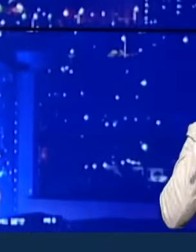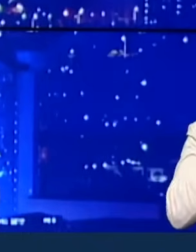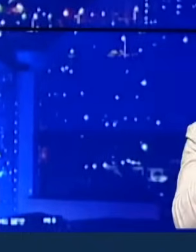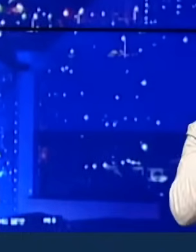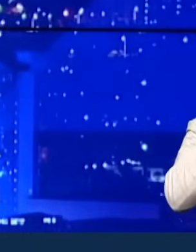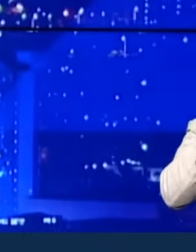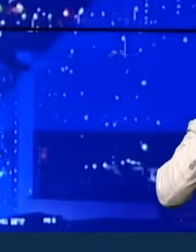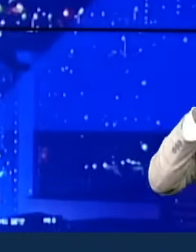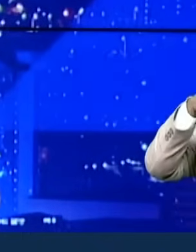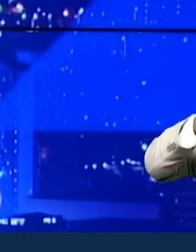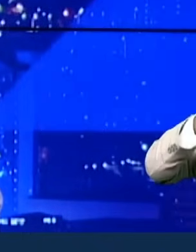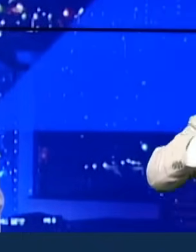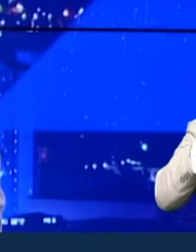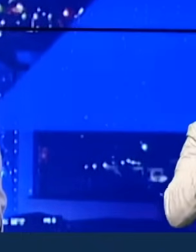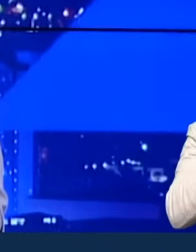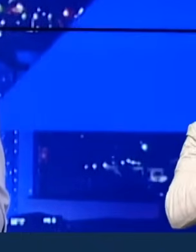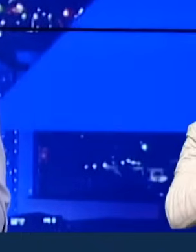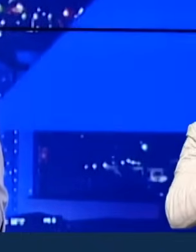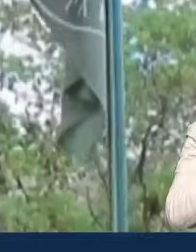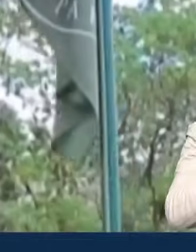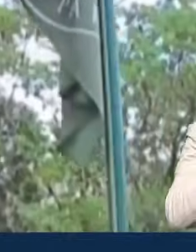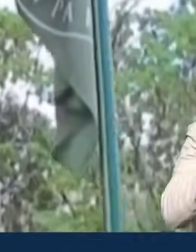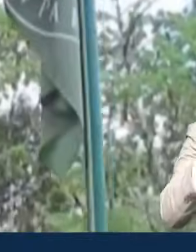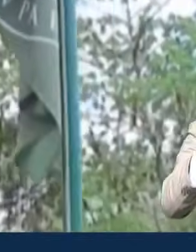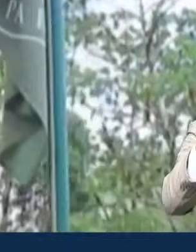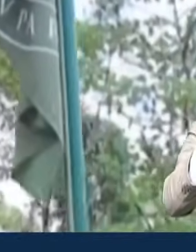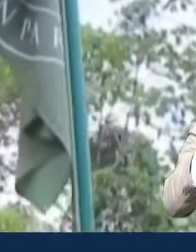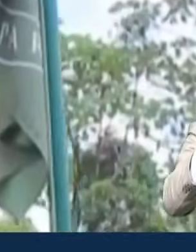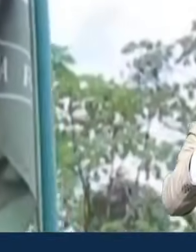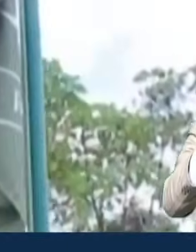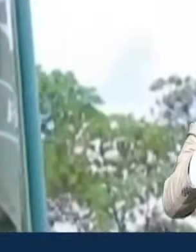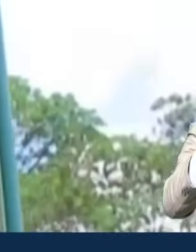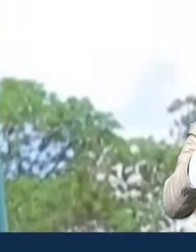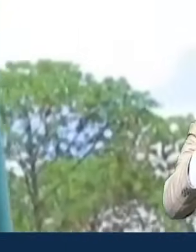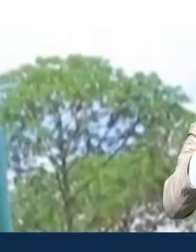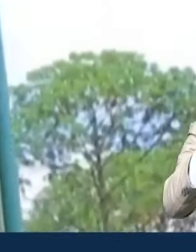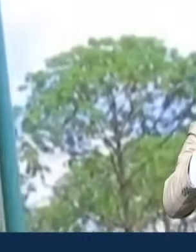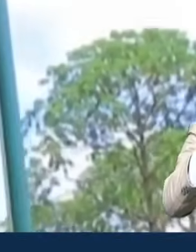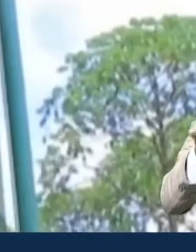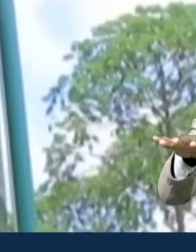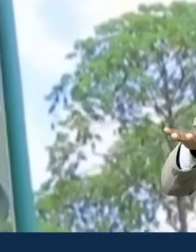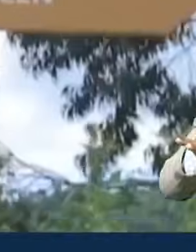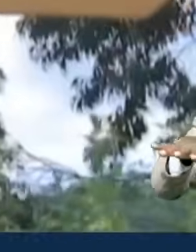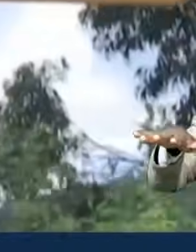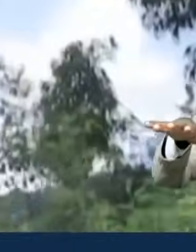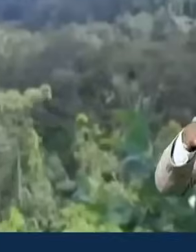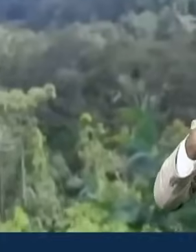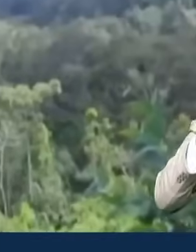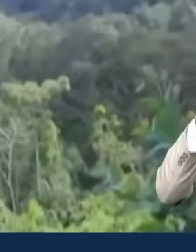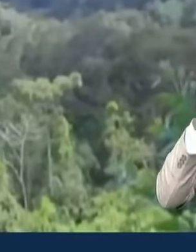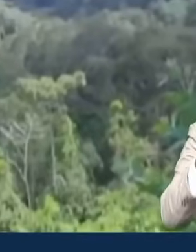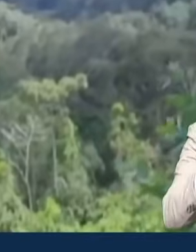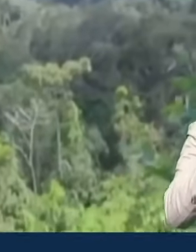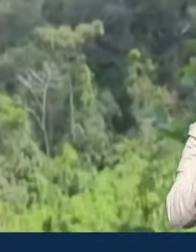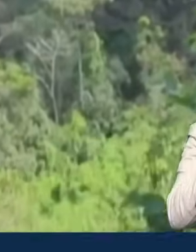muri studio ariko twerekeze igisovu aho kuri uyu wa gatandatu ubuyobozi bwa